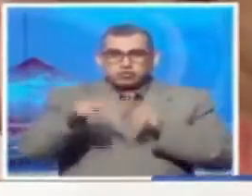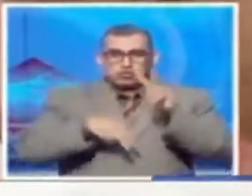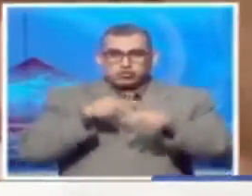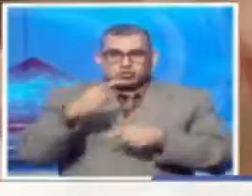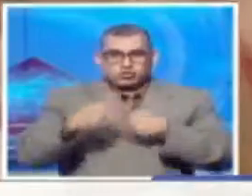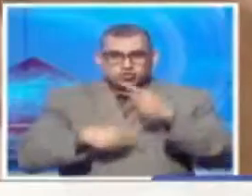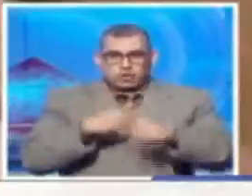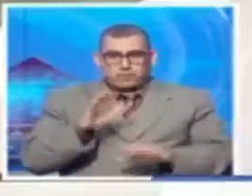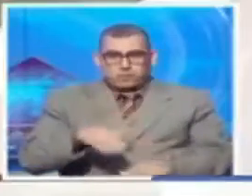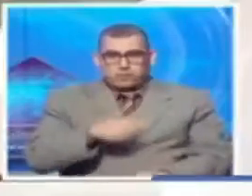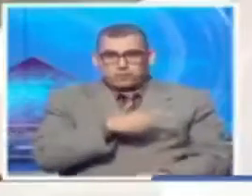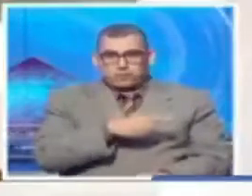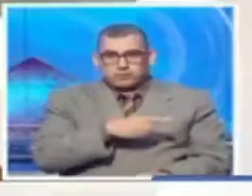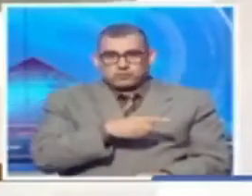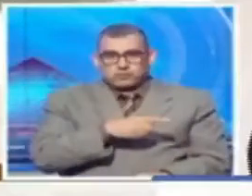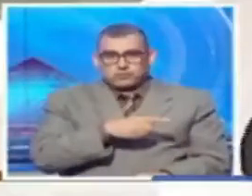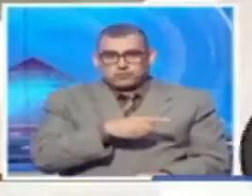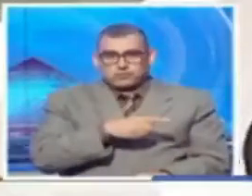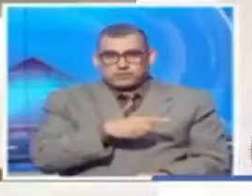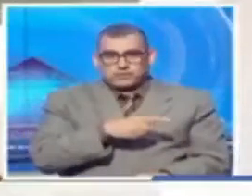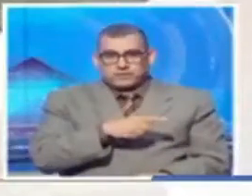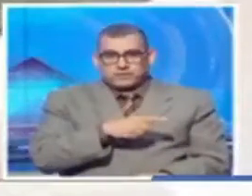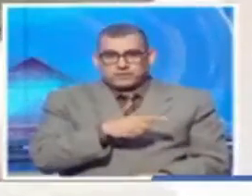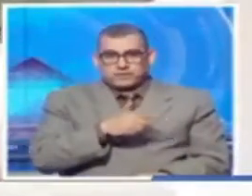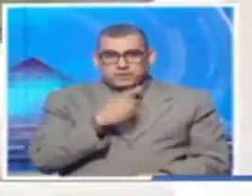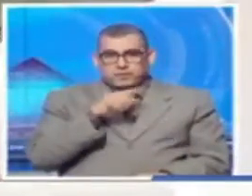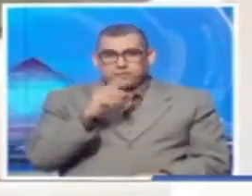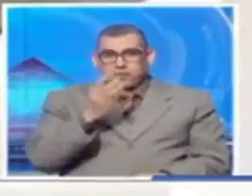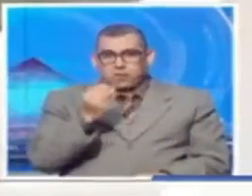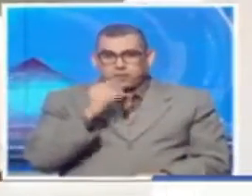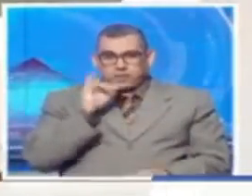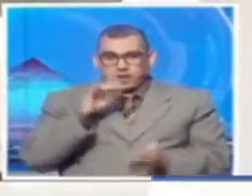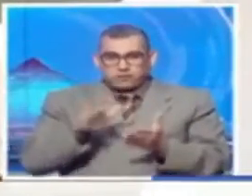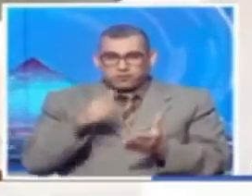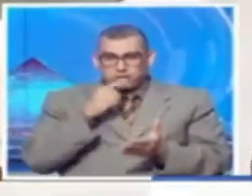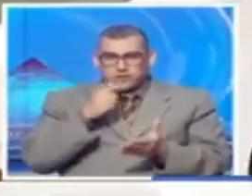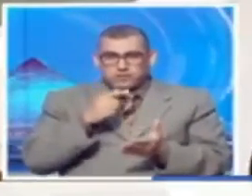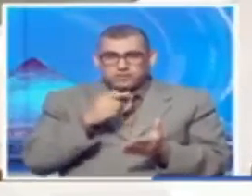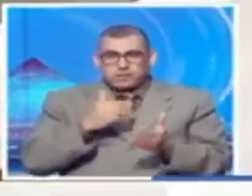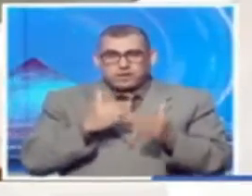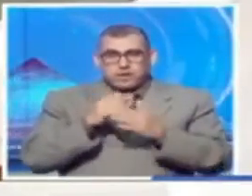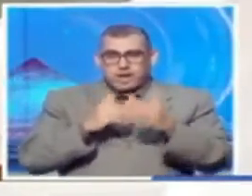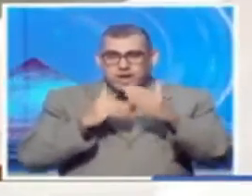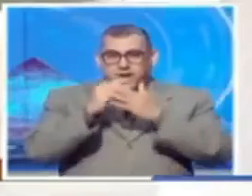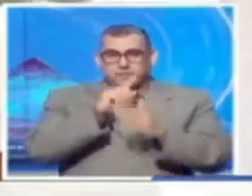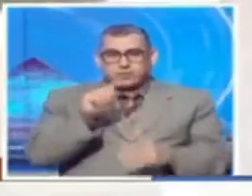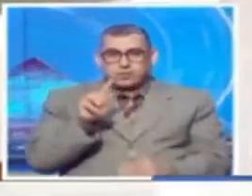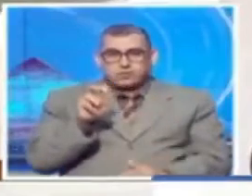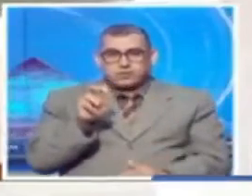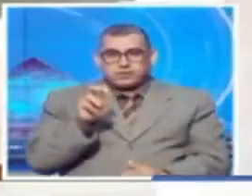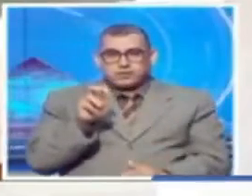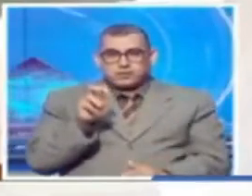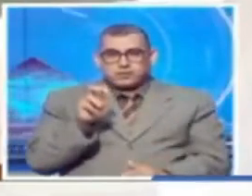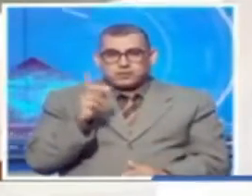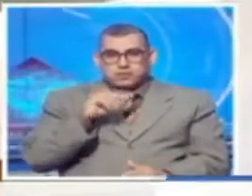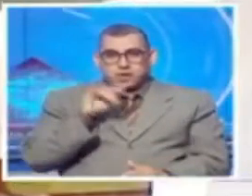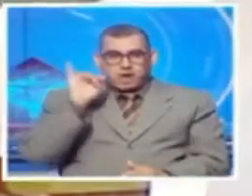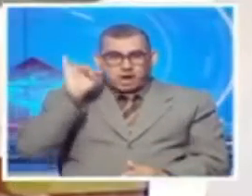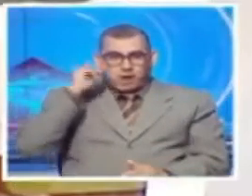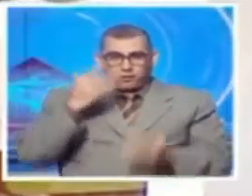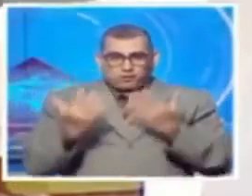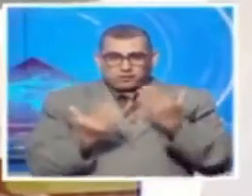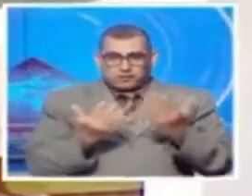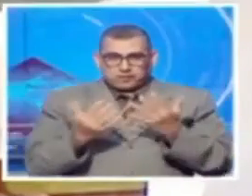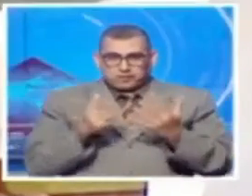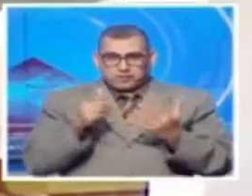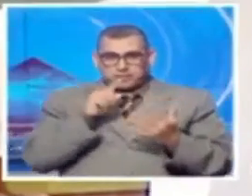الأسرة المصرية. الكندوز من 140 لحد 170، والضاني